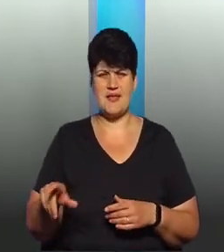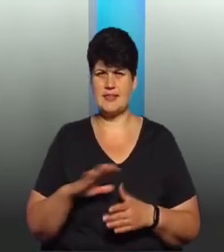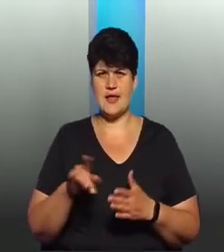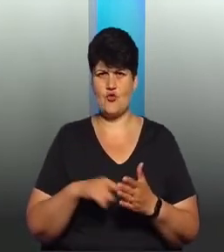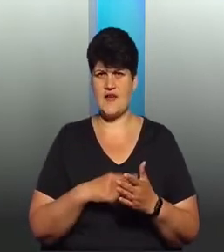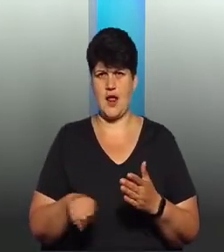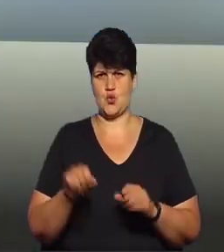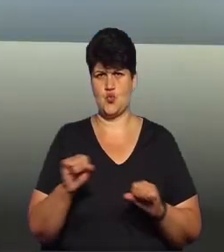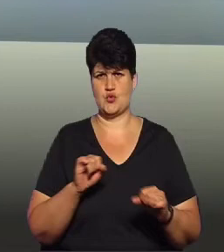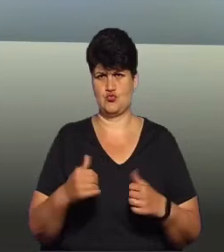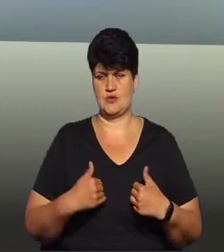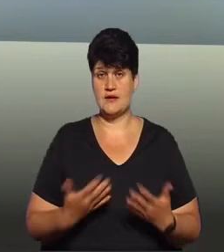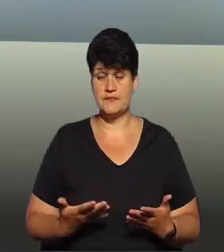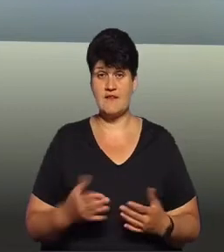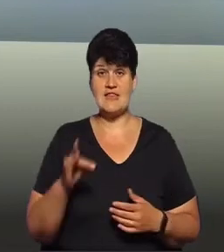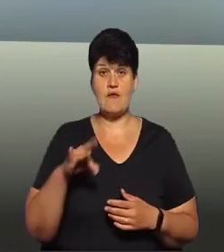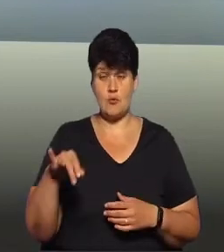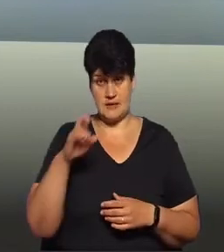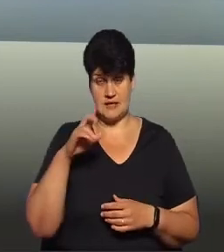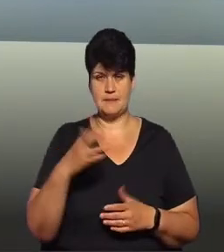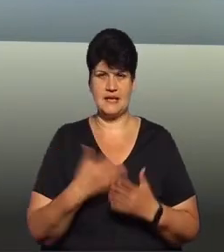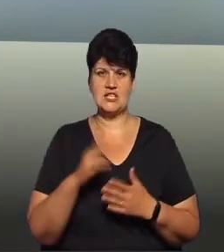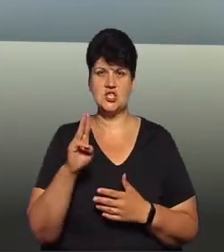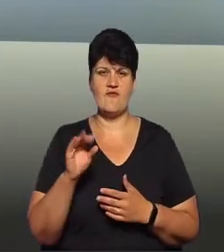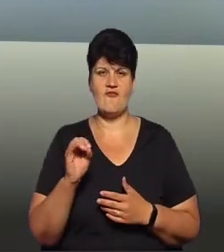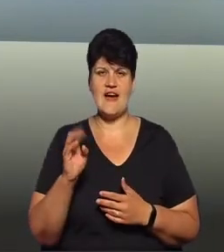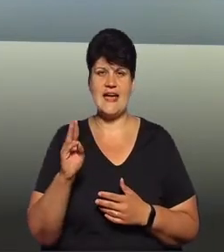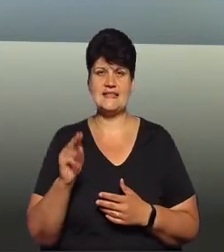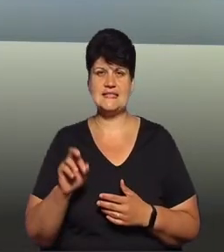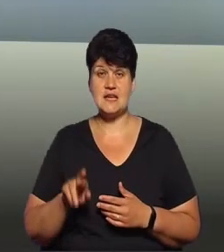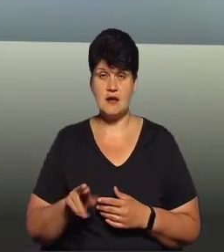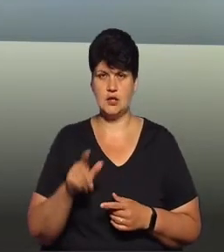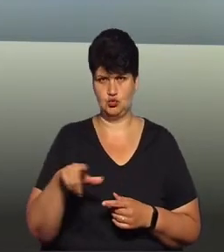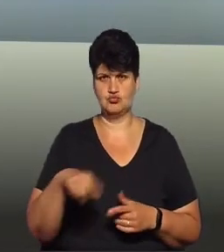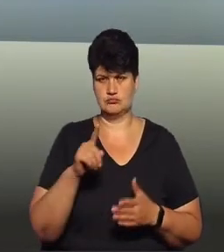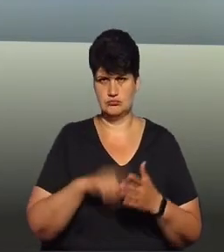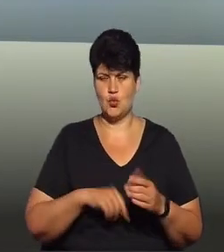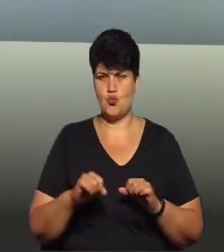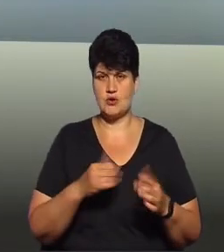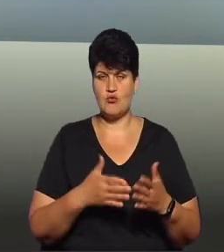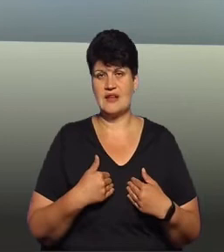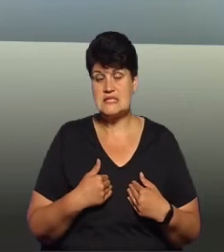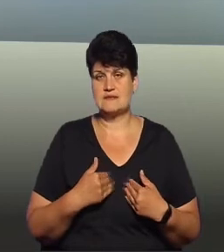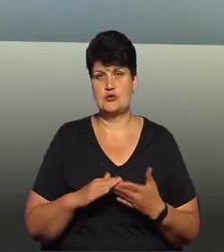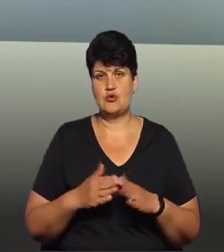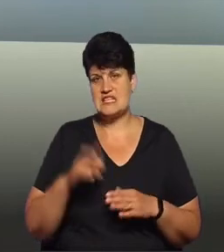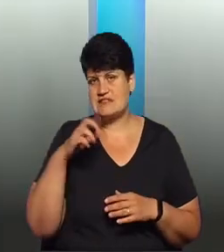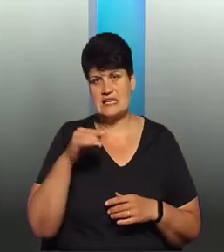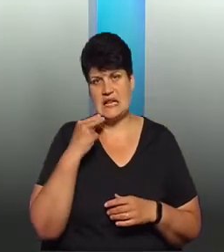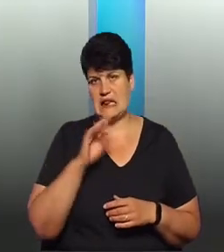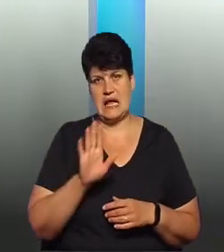європейських країн, наприклад, Швеція, де люди довіряють уряду, то в нашій країні ситуація не найкраща у цьому плані. І тому,